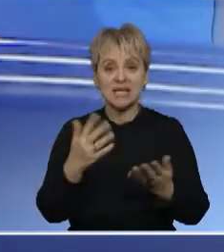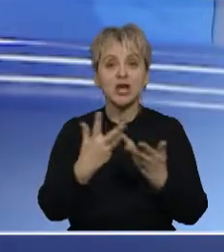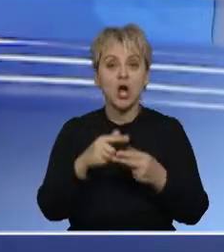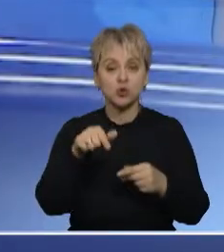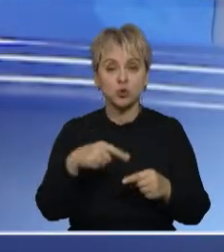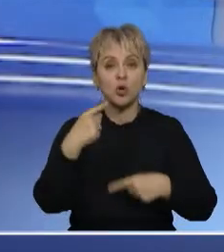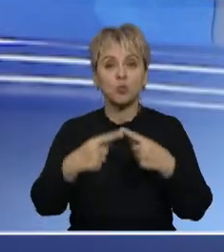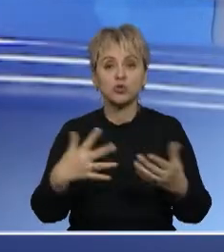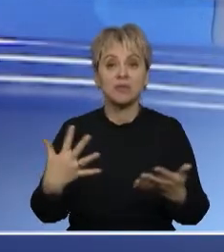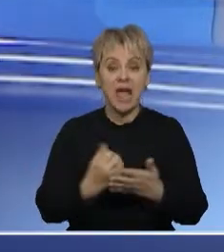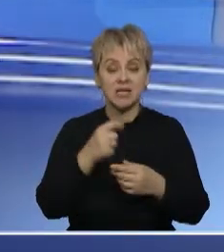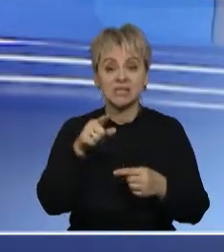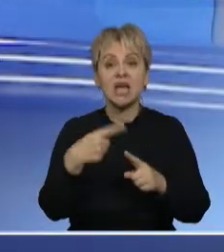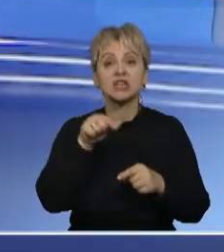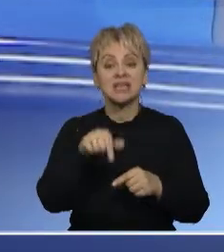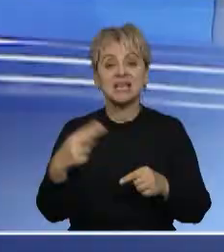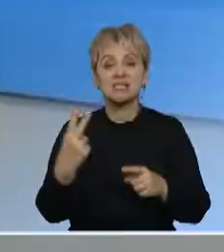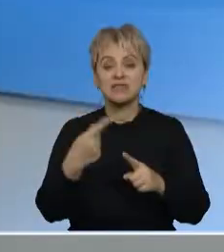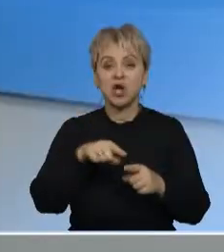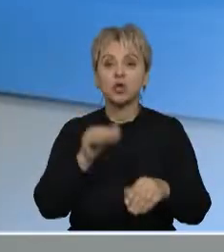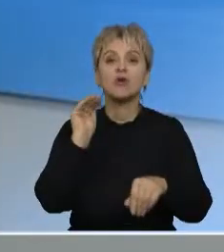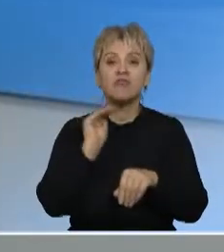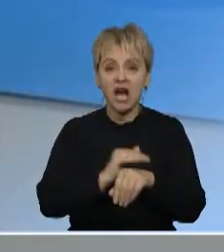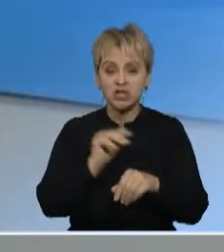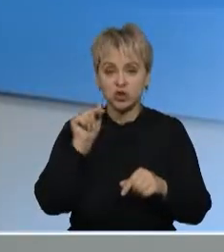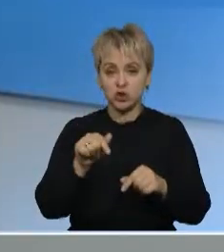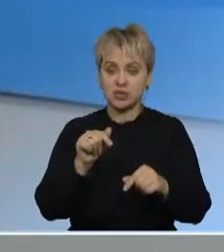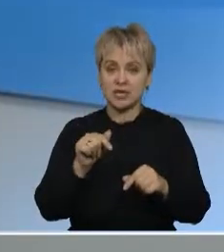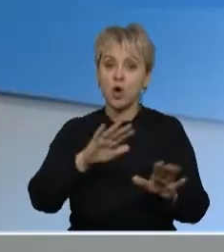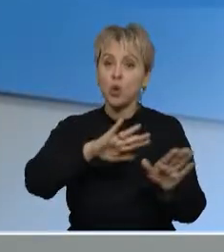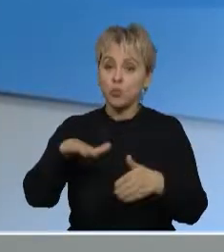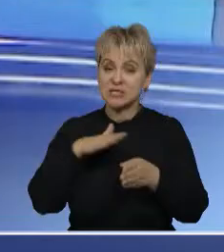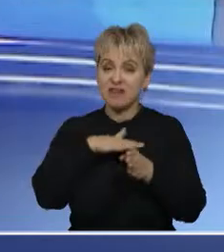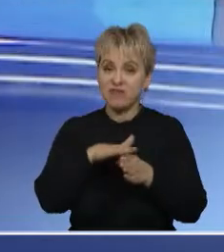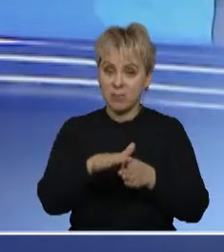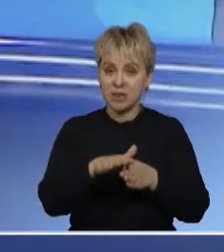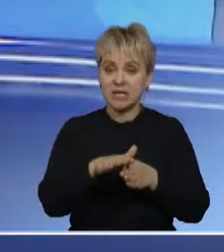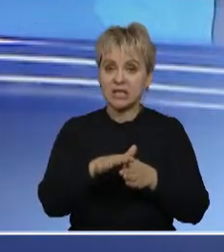расчетным путем определена. Это та цифра, которую фактически после выполнения